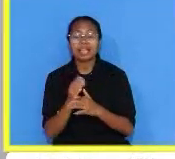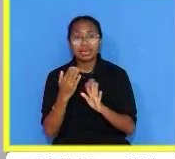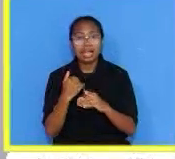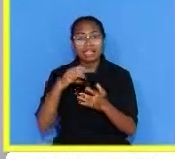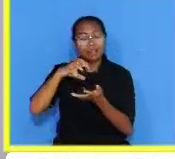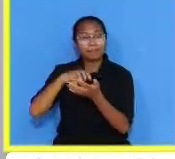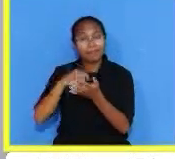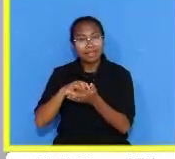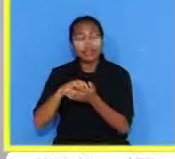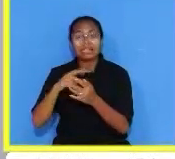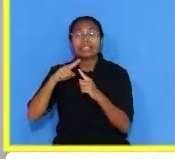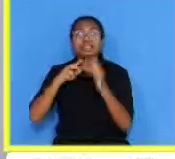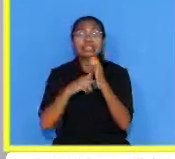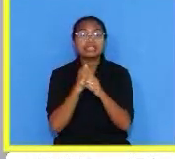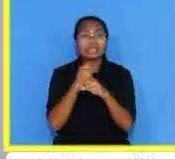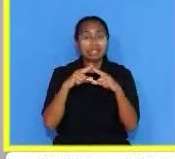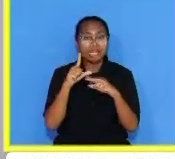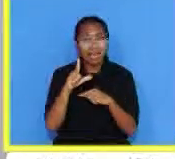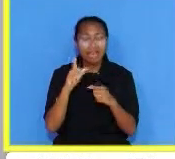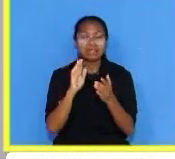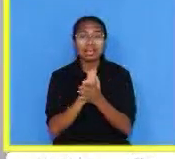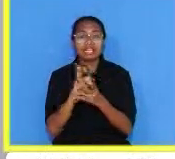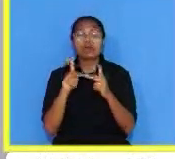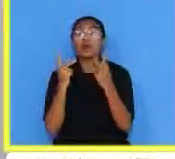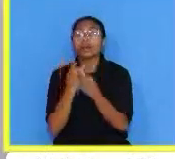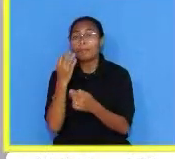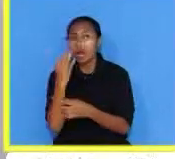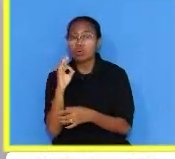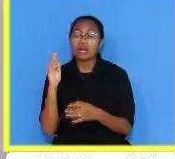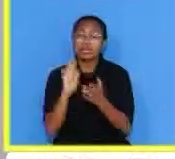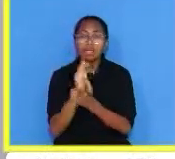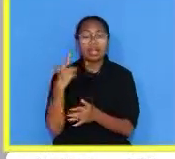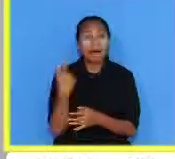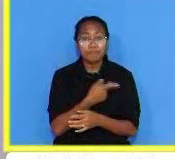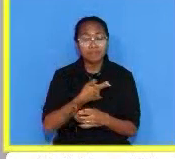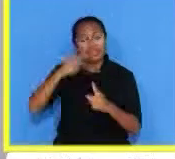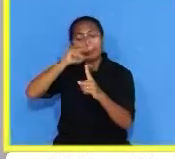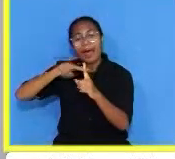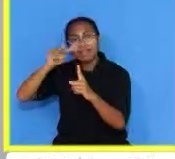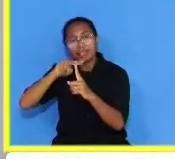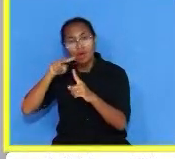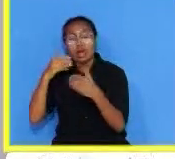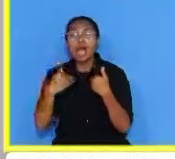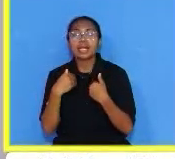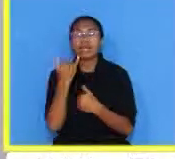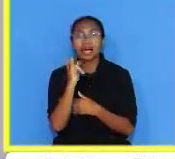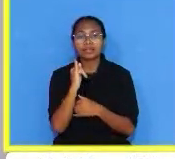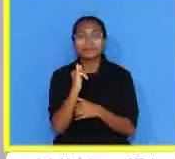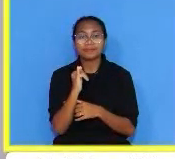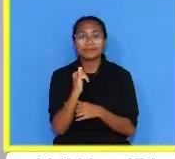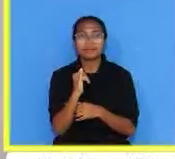tempat tinggal mereka dan juga keluarga yang membantu. Dan kami juga memantau mereka, ada yang